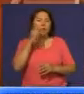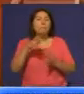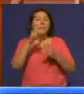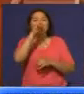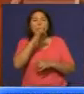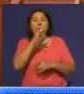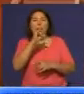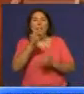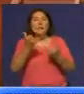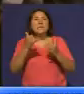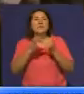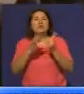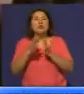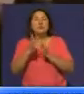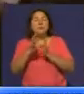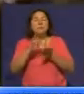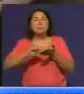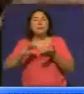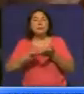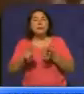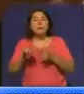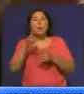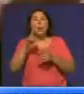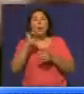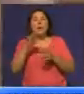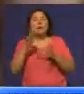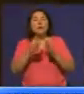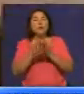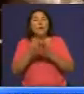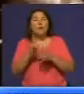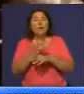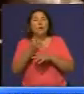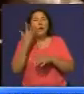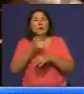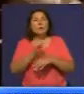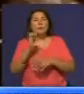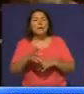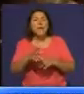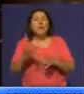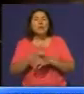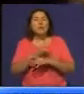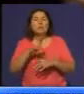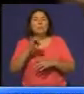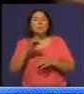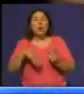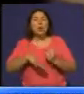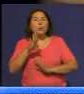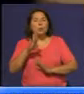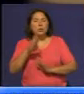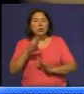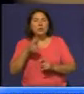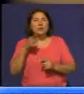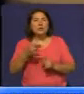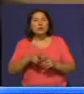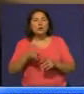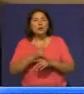Рамазан. В Священном Писании говорится, что Коран был послан в ночь предопределения. Ночь предопределения лучше тысячи месяцев.